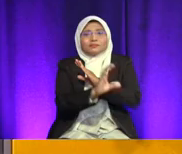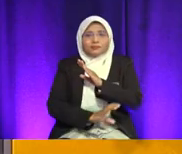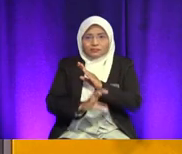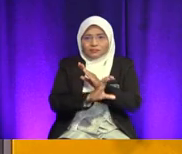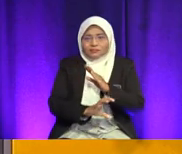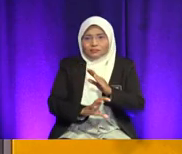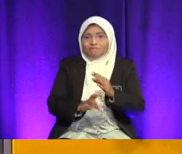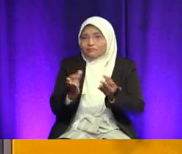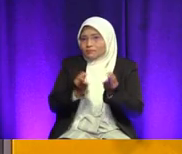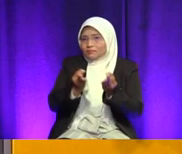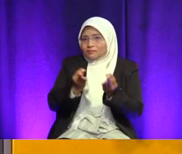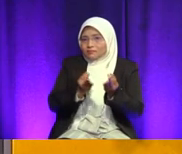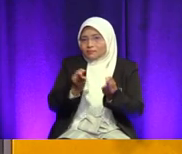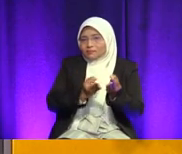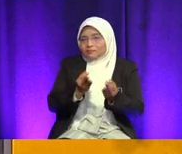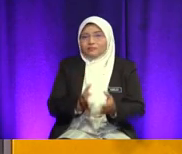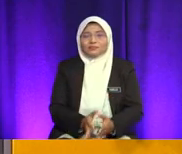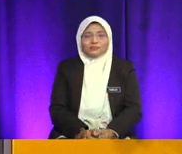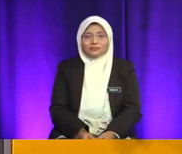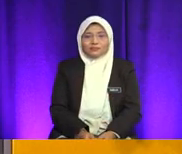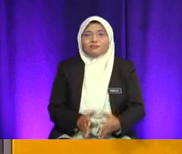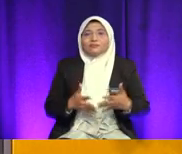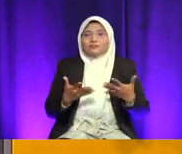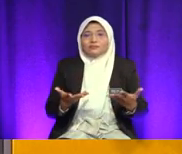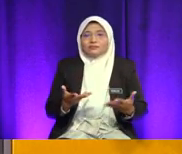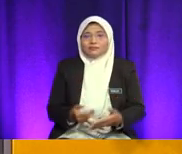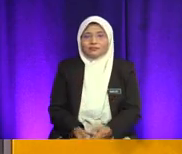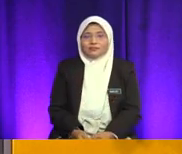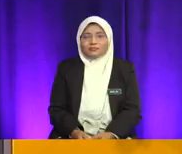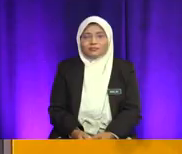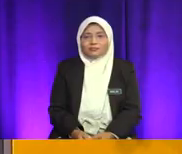minta Nuha untuk menjawab soal line ini